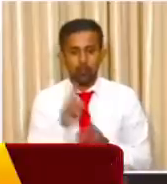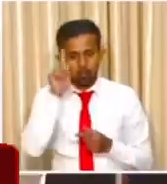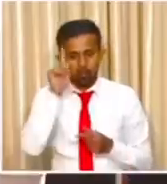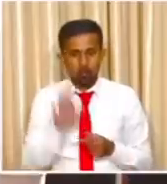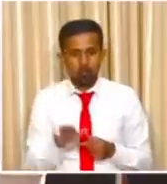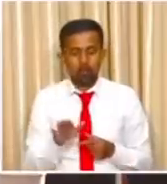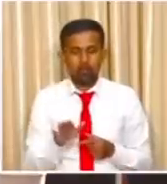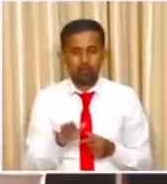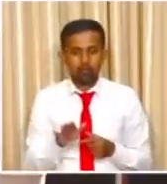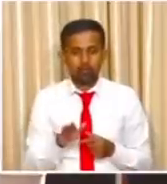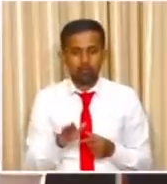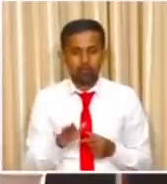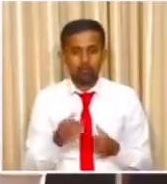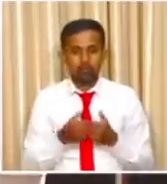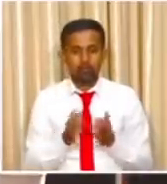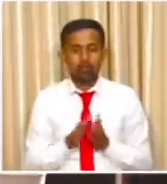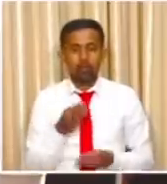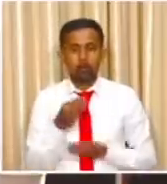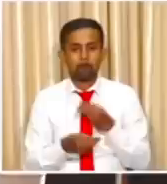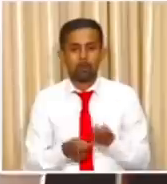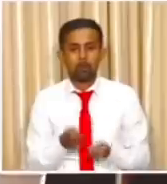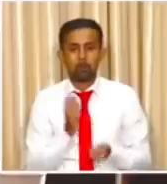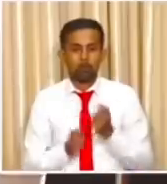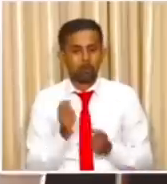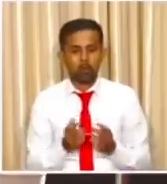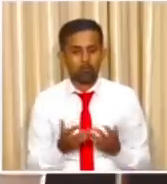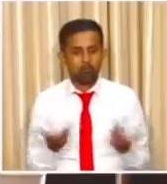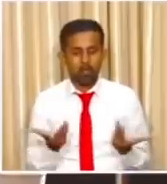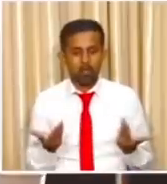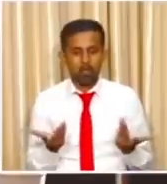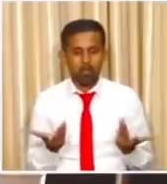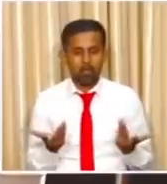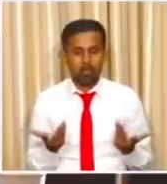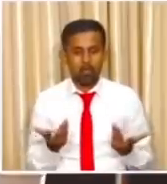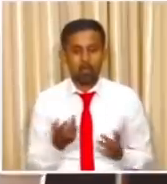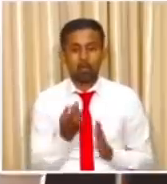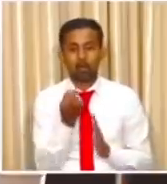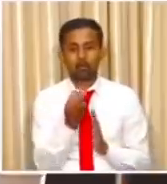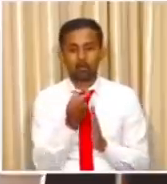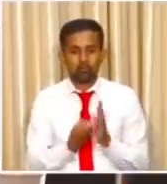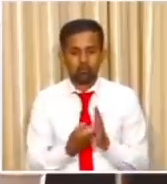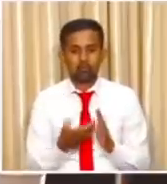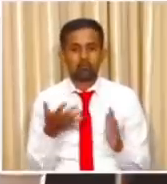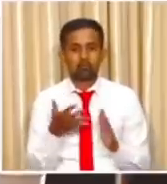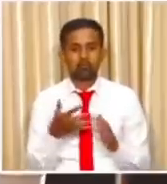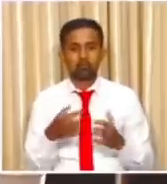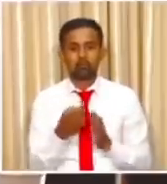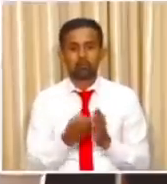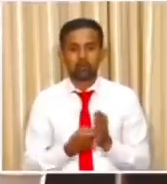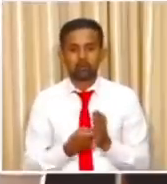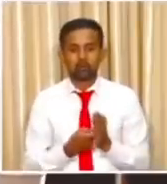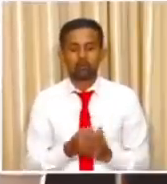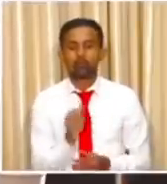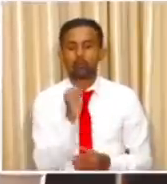ලද මට්ටමට තමන්ගේ වෙළඳපොළ පවත්වාගෙන යන්න බැරි වුණා ගණ ලැබූ ආර්ථික ප්‍රතිපත්තියන් හේතු කොටගෙන. වෙන මොකවත්